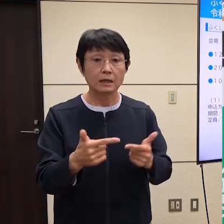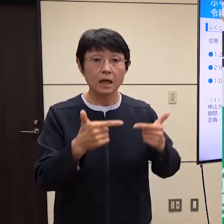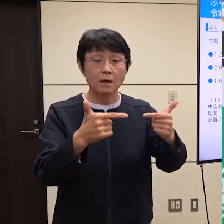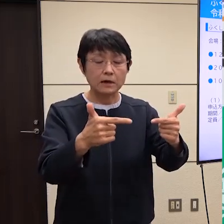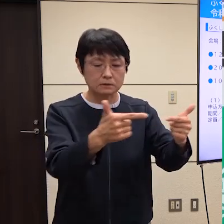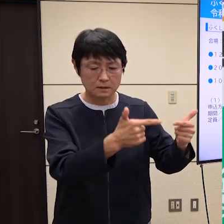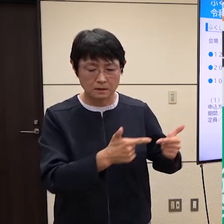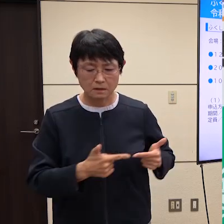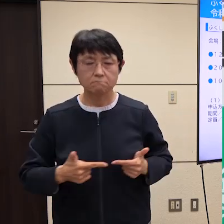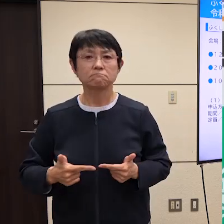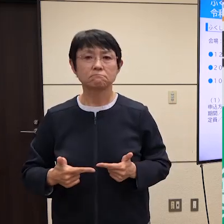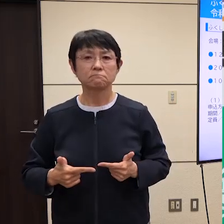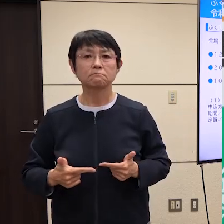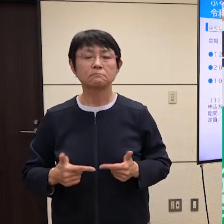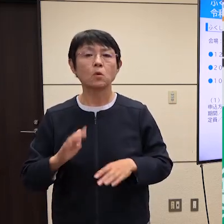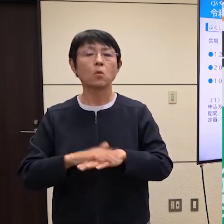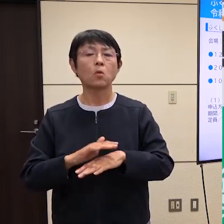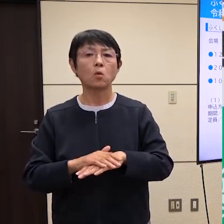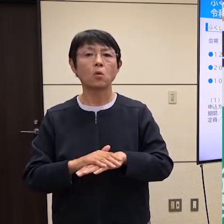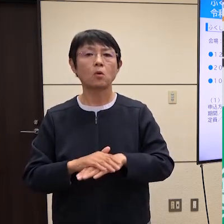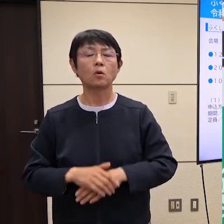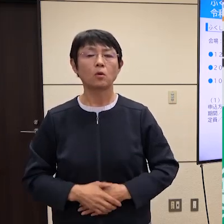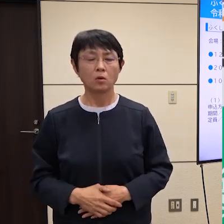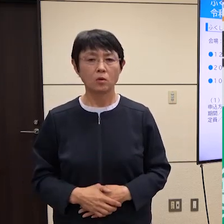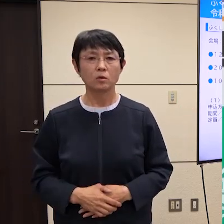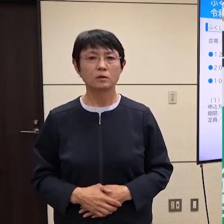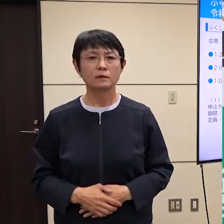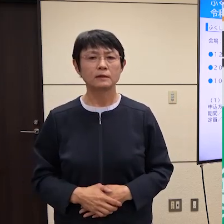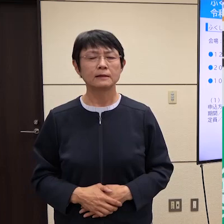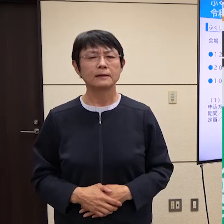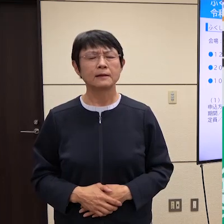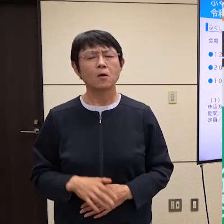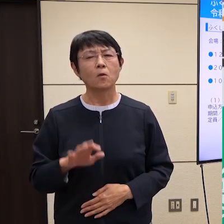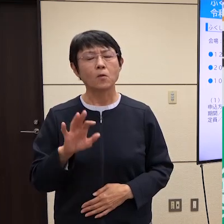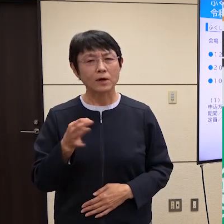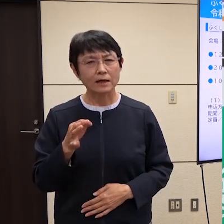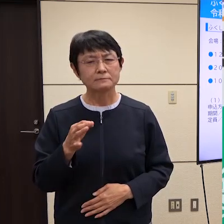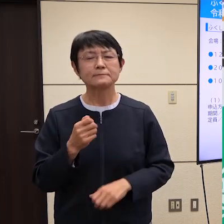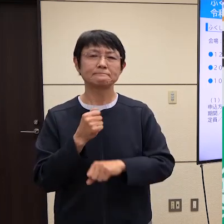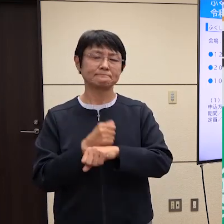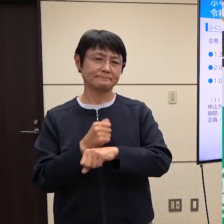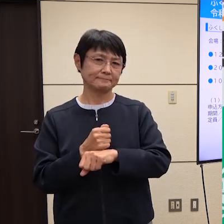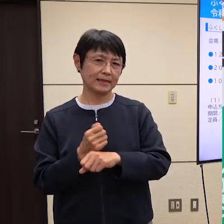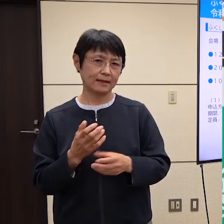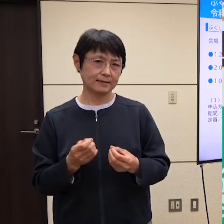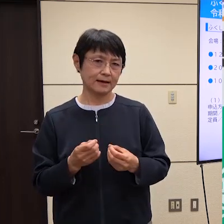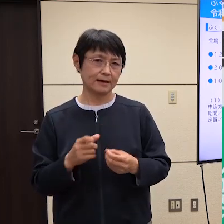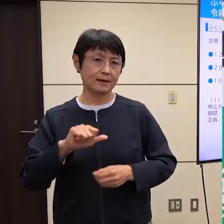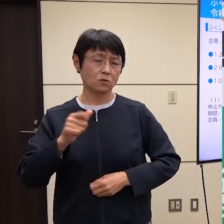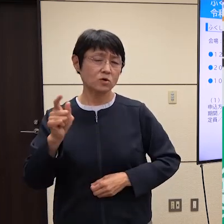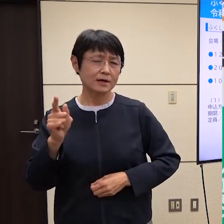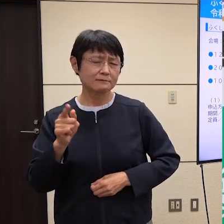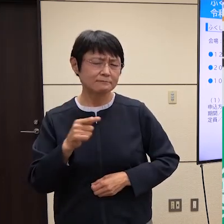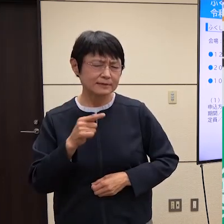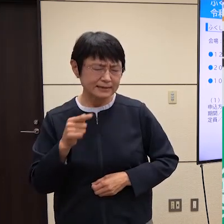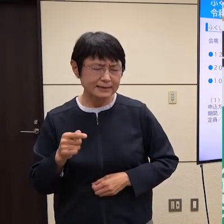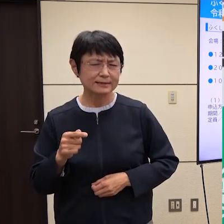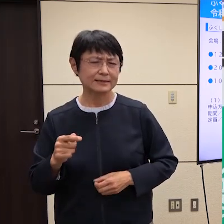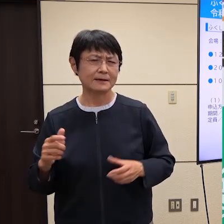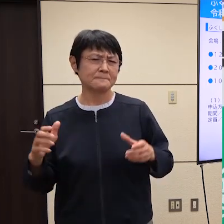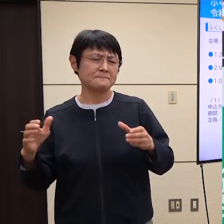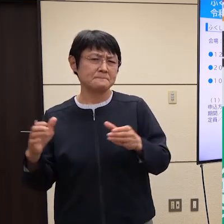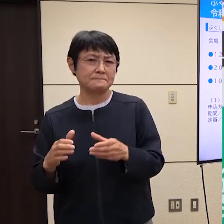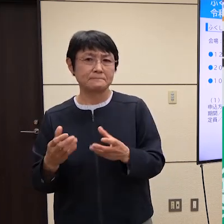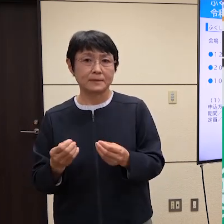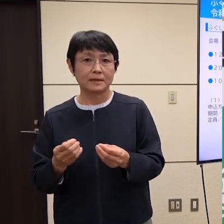らうということだったんですね。その点では非常に経費的な面もあって、正直言うと500人に絞りました。